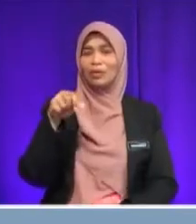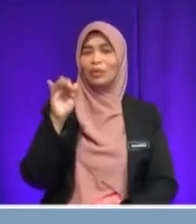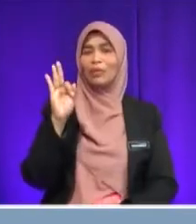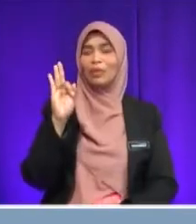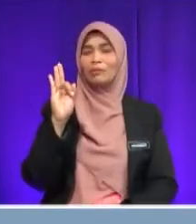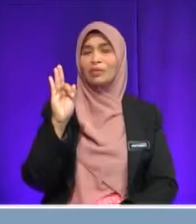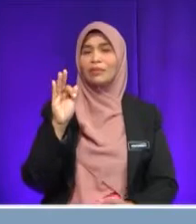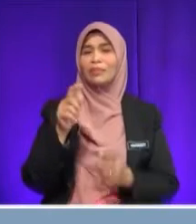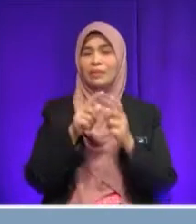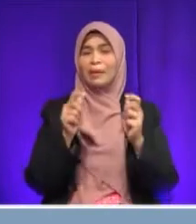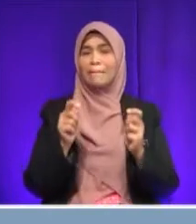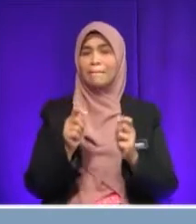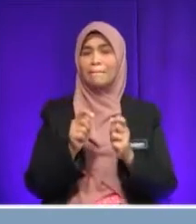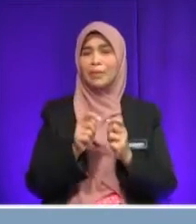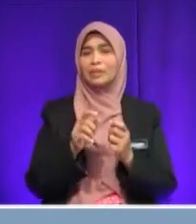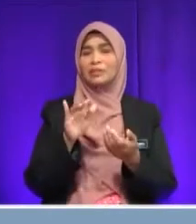Maisaroh